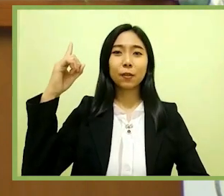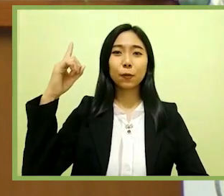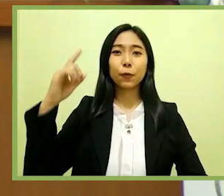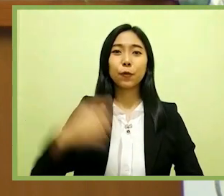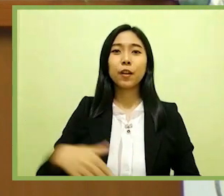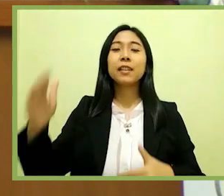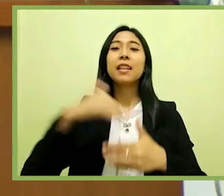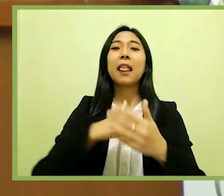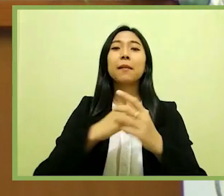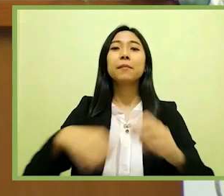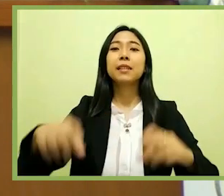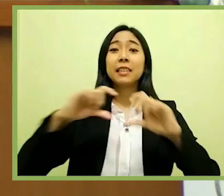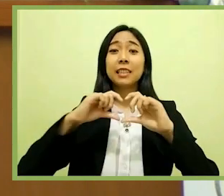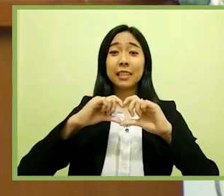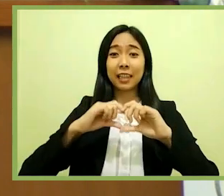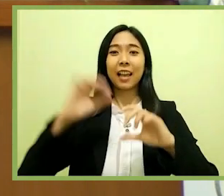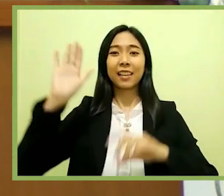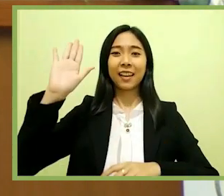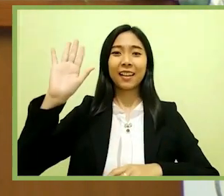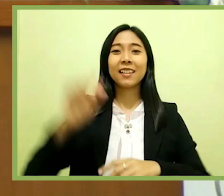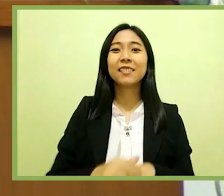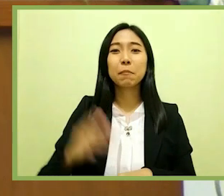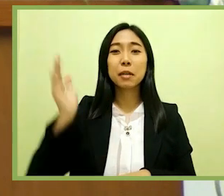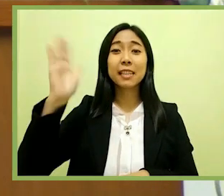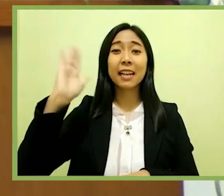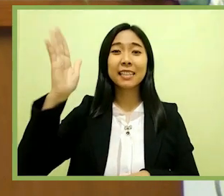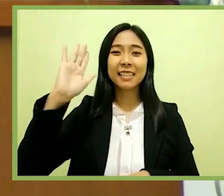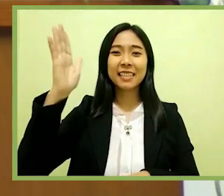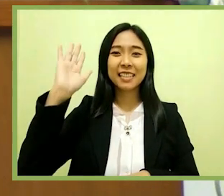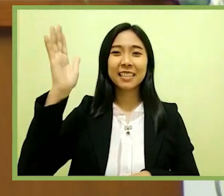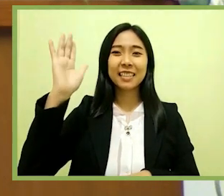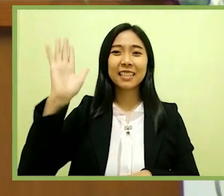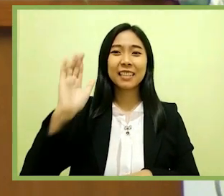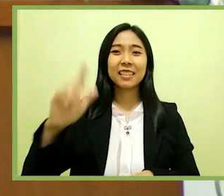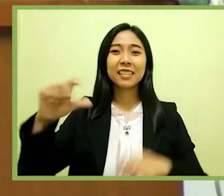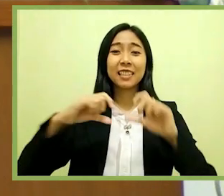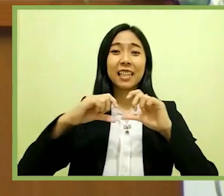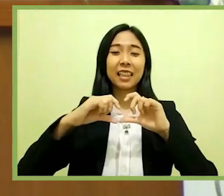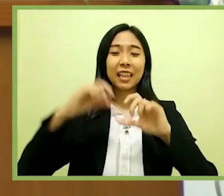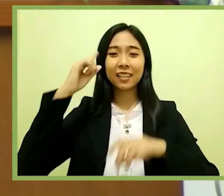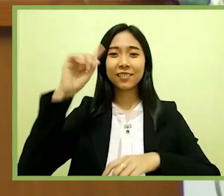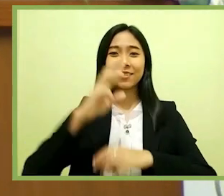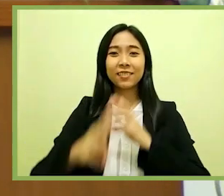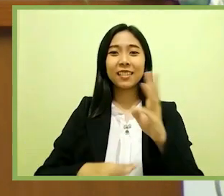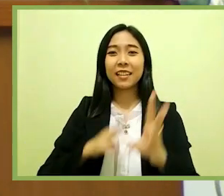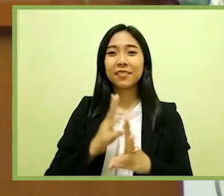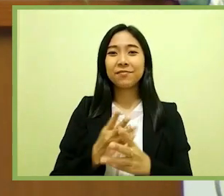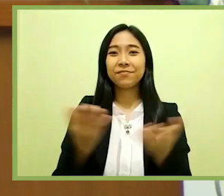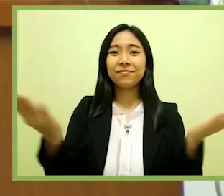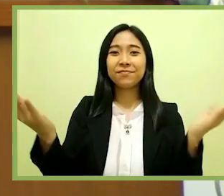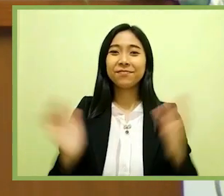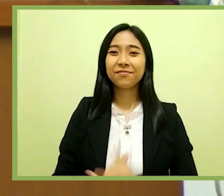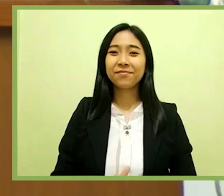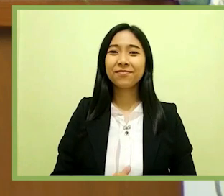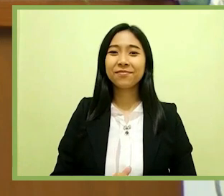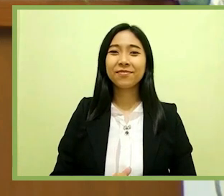mulia, lalu mempersaksikan cinta itu bagi dunia ini. Saudara,